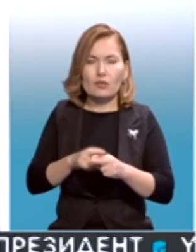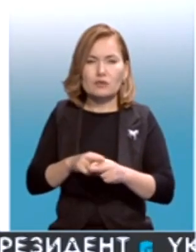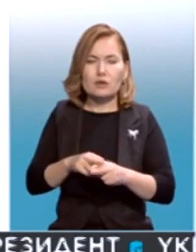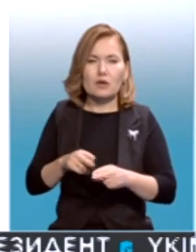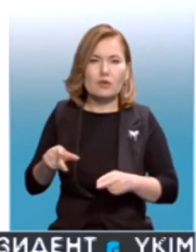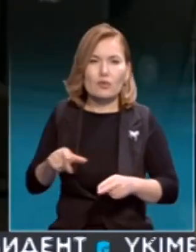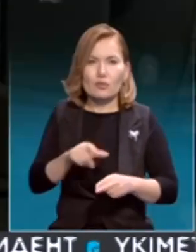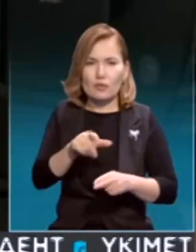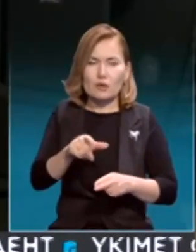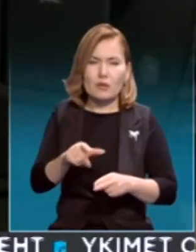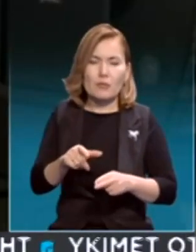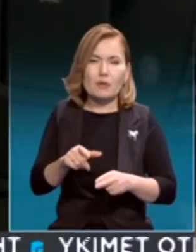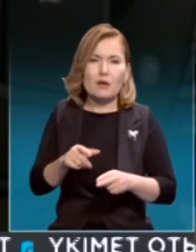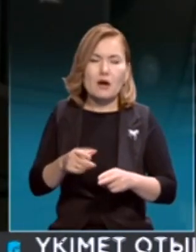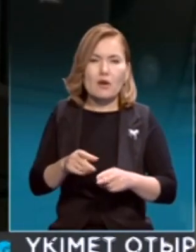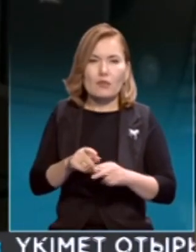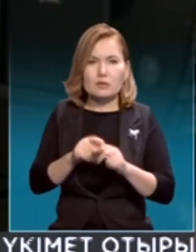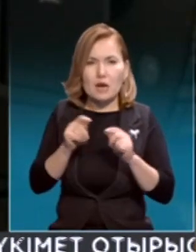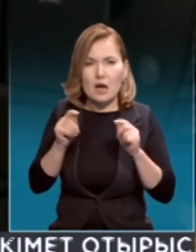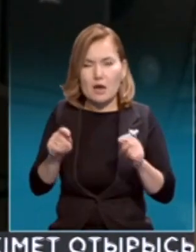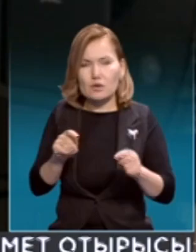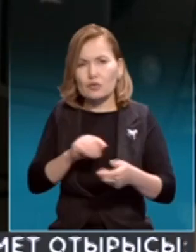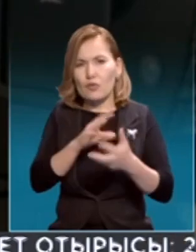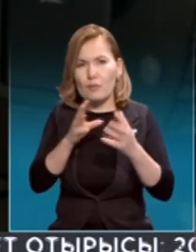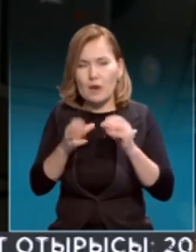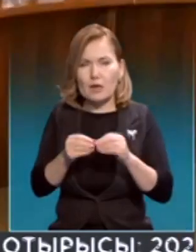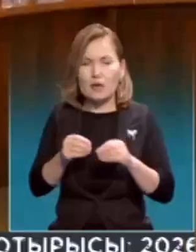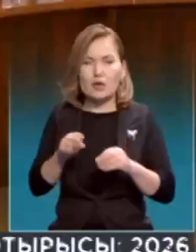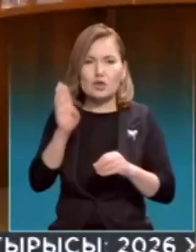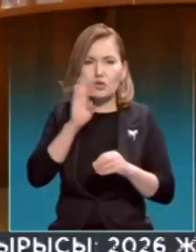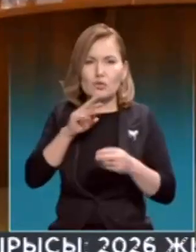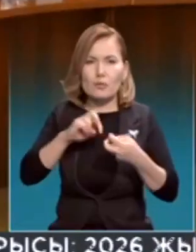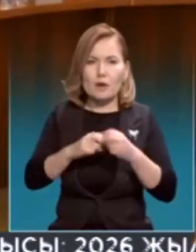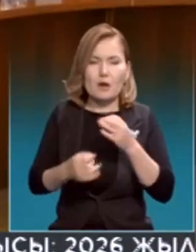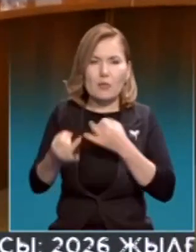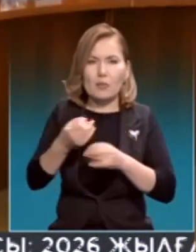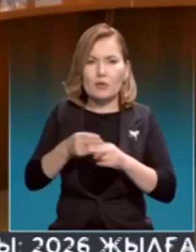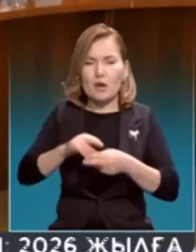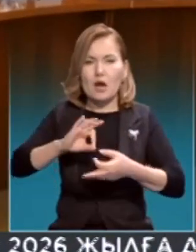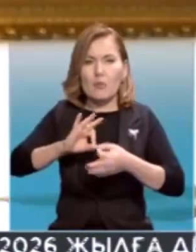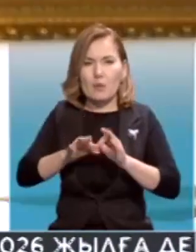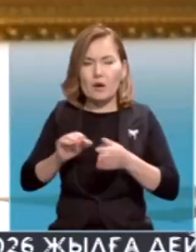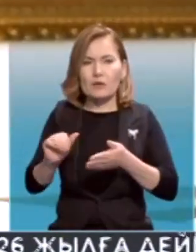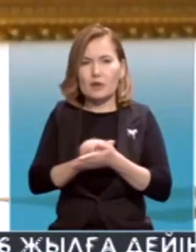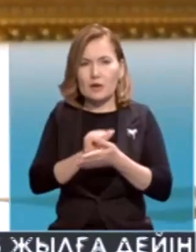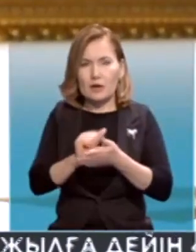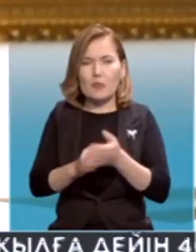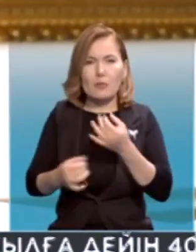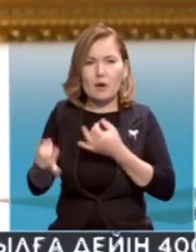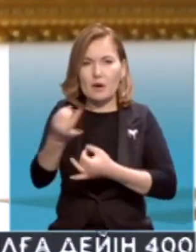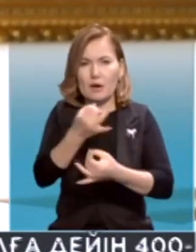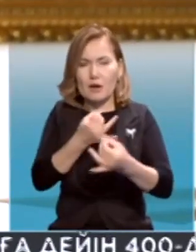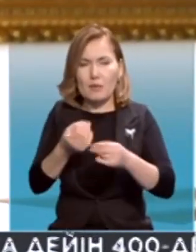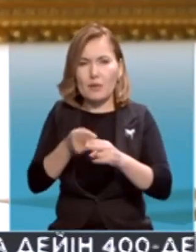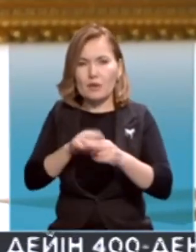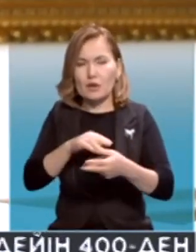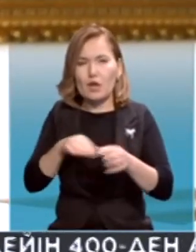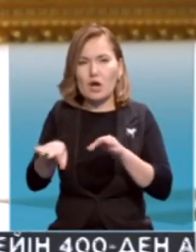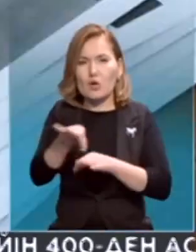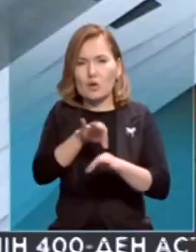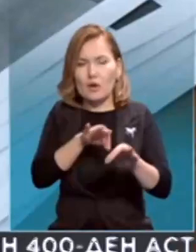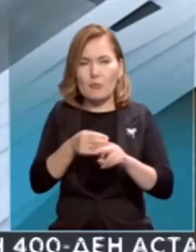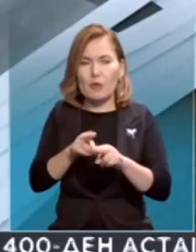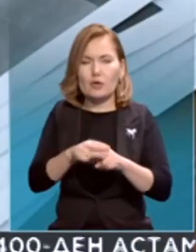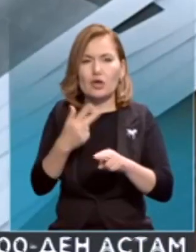деп қозғалып жатыр. Облыстық қоғамдық кеңес мүшелері құжатты мұқият зерделеп, мамандар мен сарапшылар кеңесіне жүгініп, жобаның